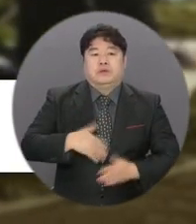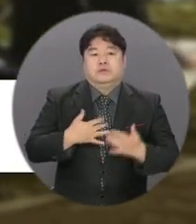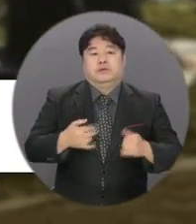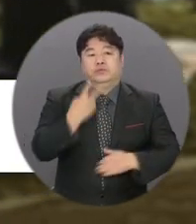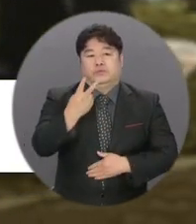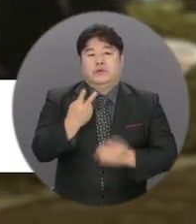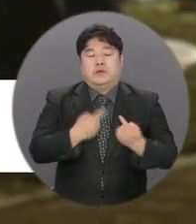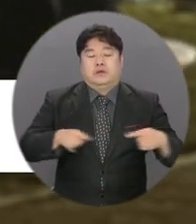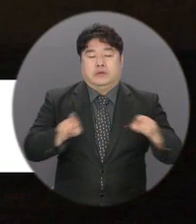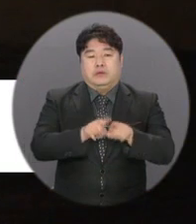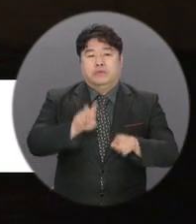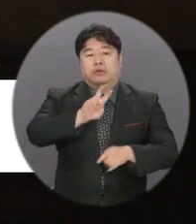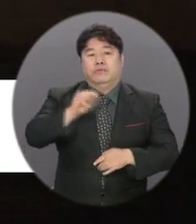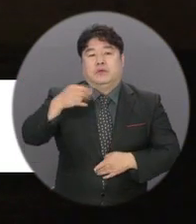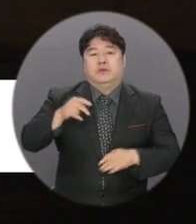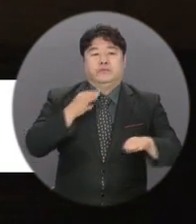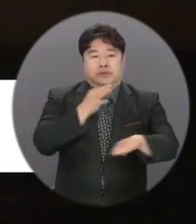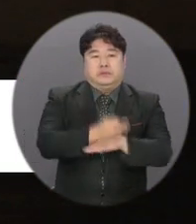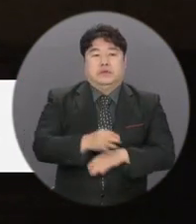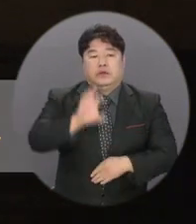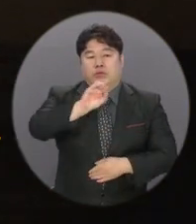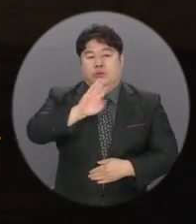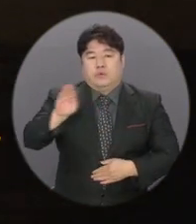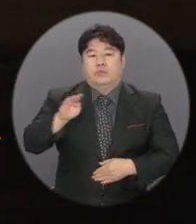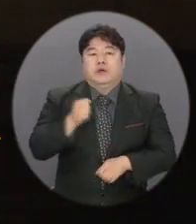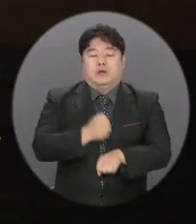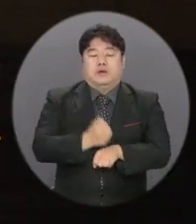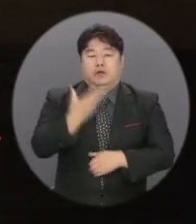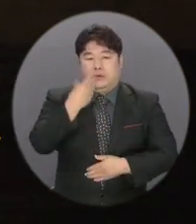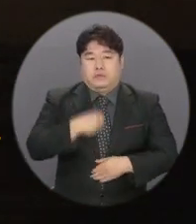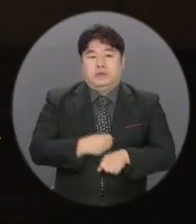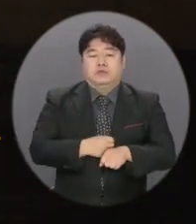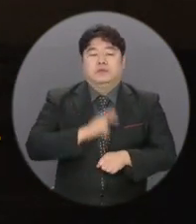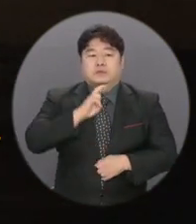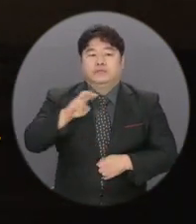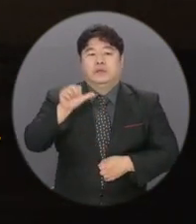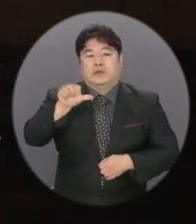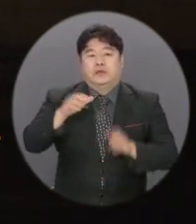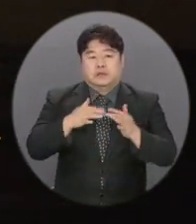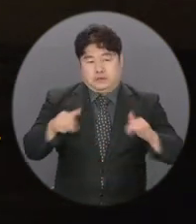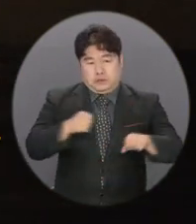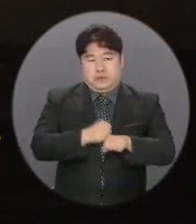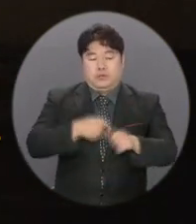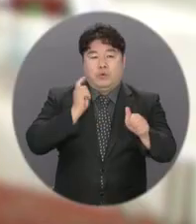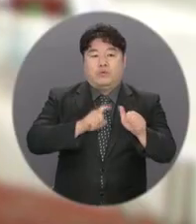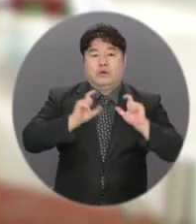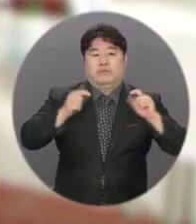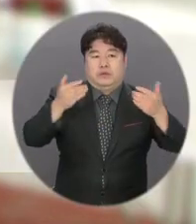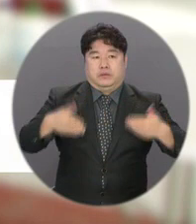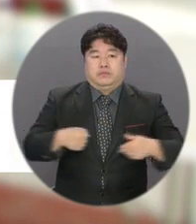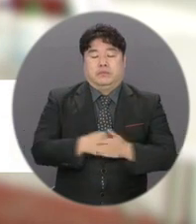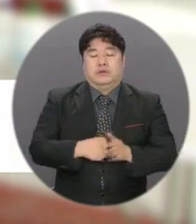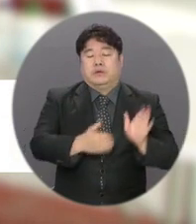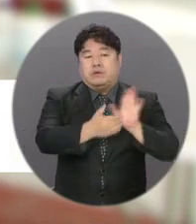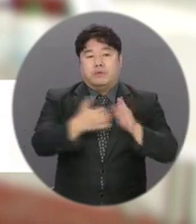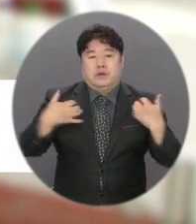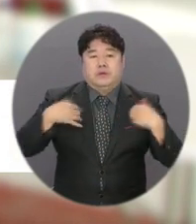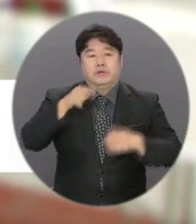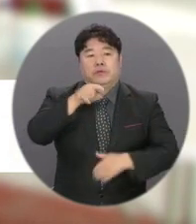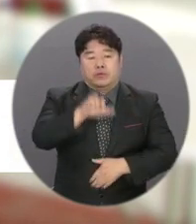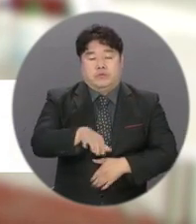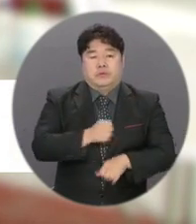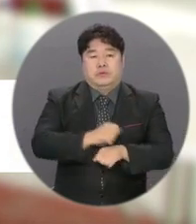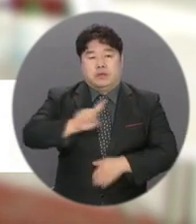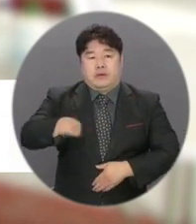함께 매점에서 구입한 맥주를 마신 20대 남성 A씨가 확진 판정을 받았습니다. 방역당국은